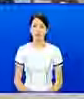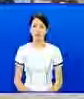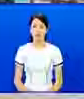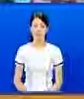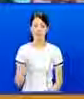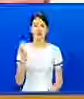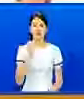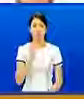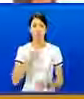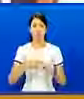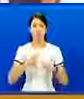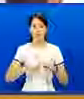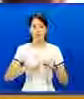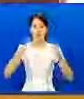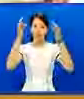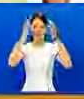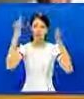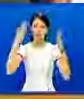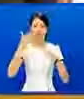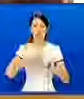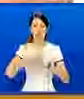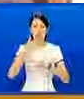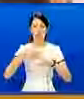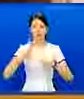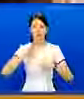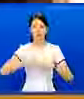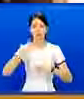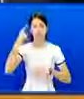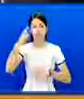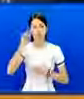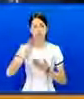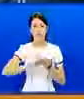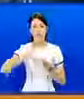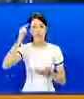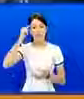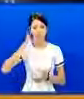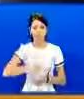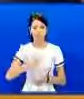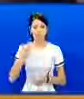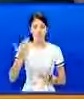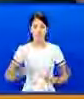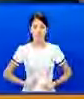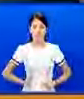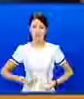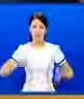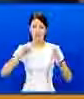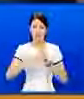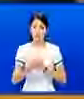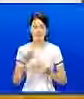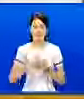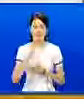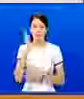Әдебиет мәдениеттің алтын қазығы. Игі шара арқылы жас ұрпақ ұлы ақынның өнегелі өмірімен терең танысуға мүмкіндік алды. Ал көсем,